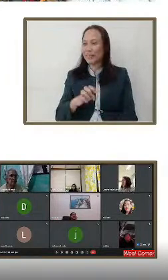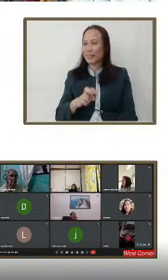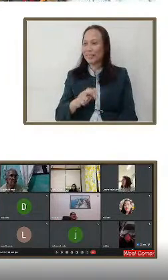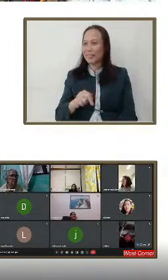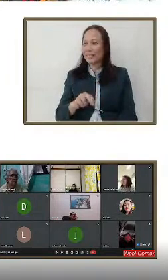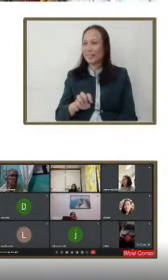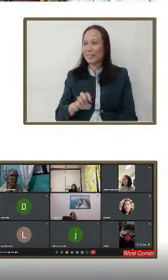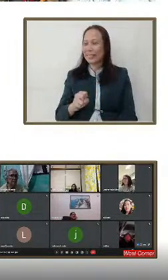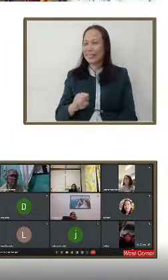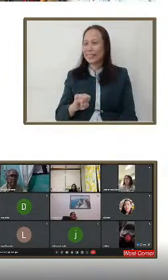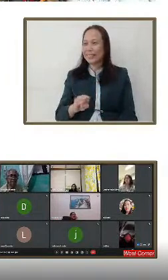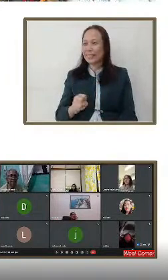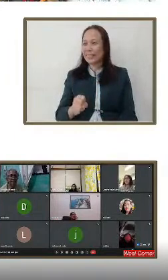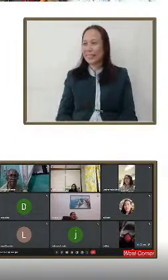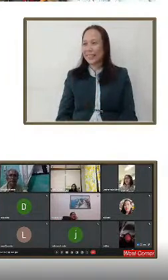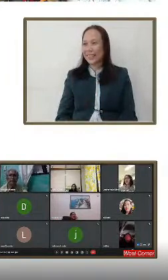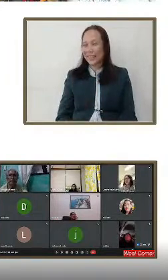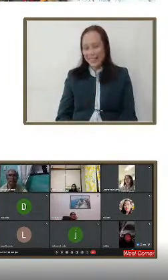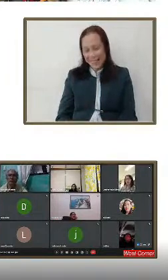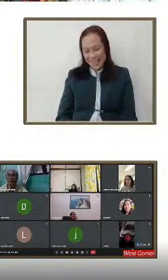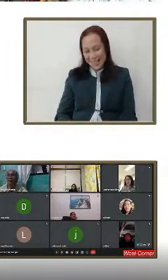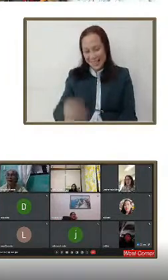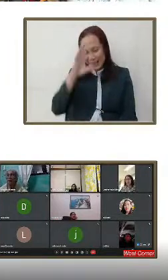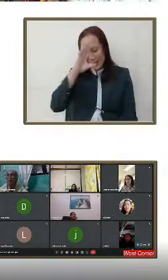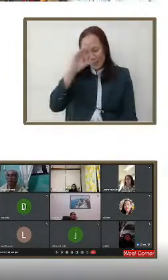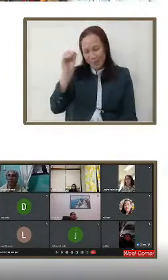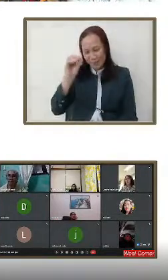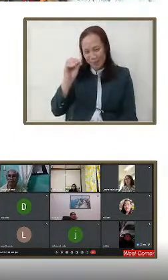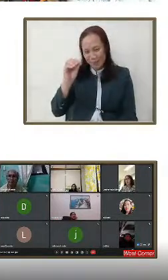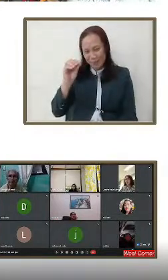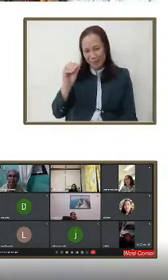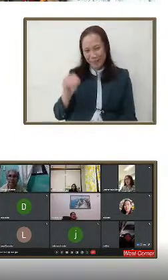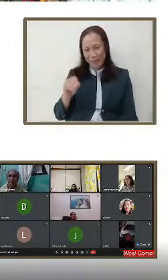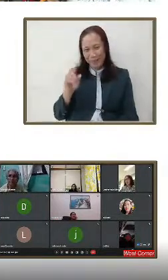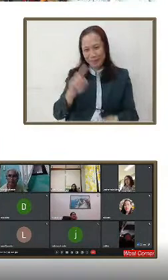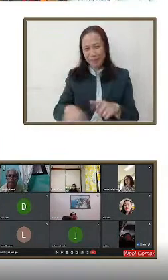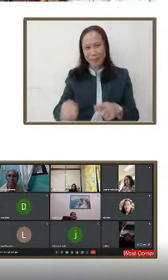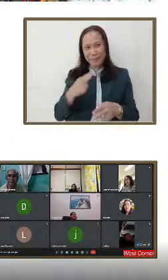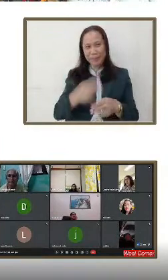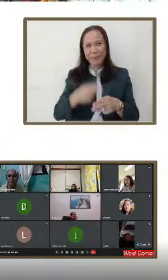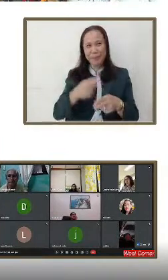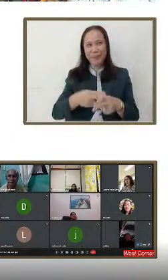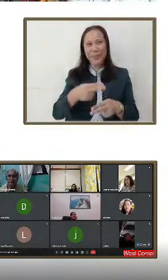Bakit? Kalalaking tao, papangalanan nyo ng Hartley?